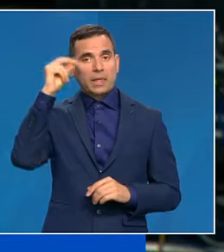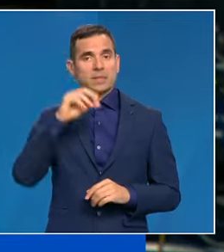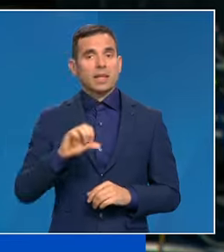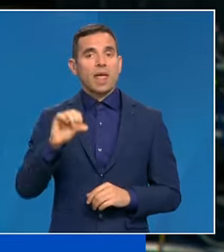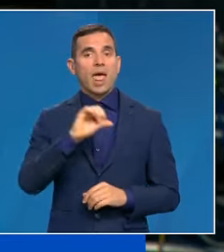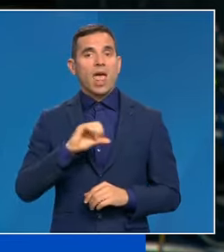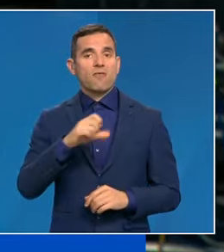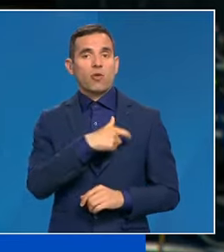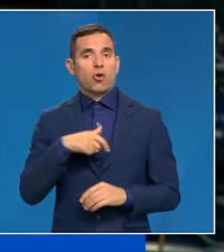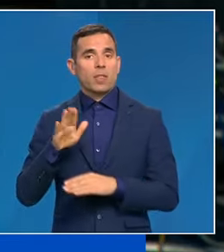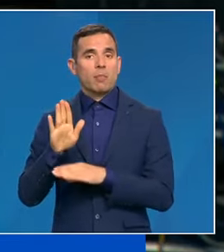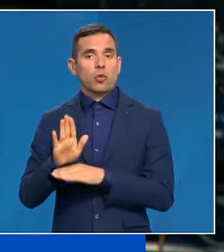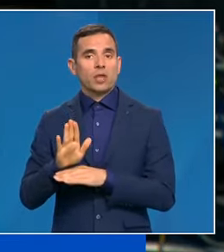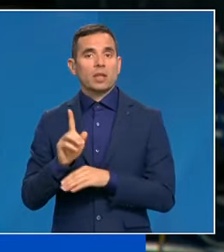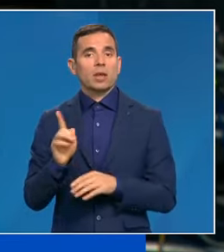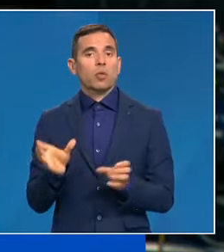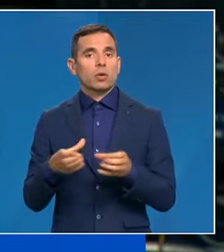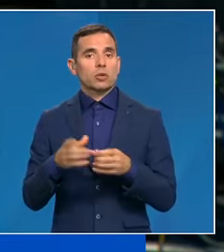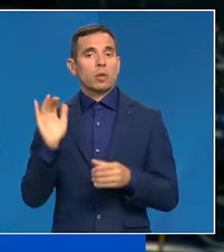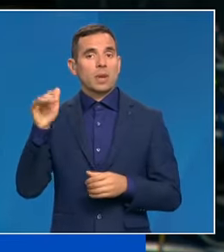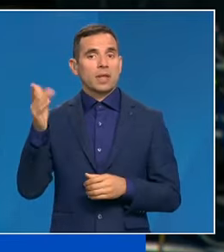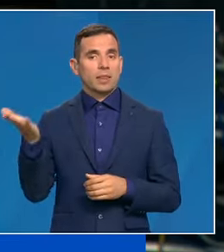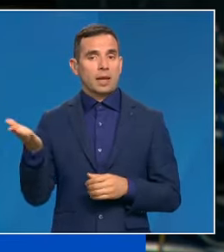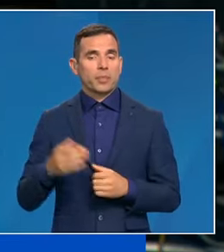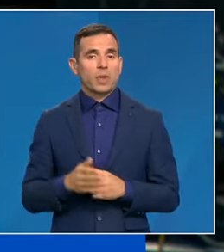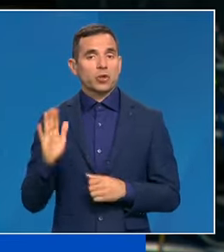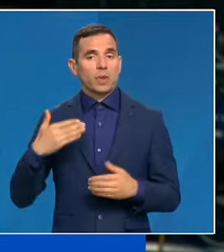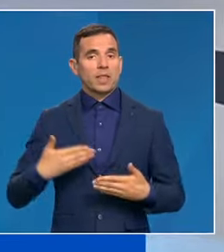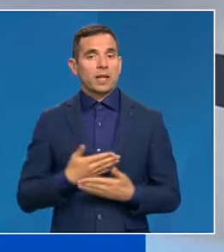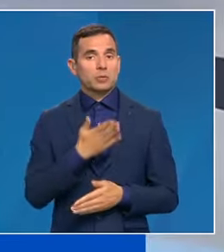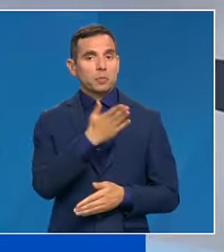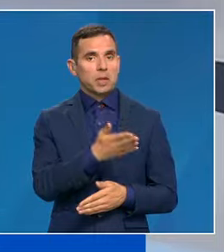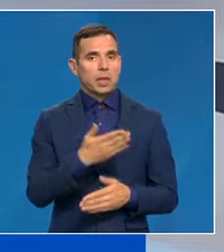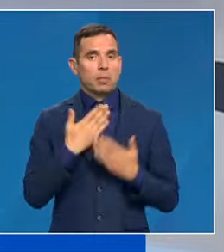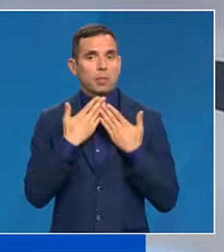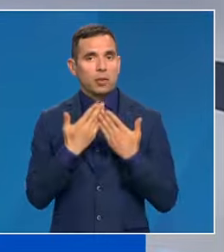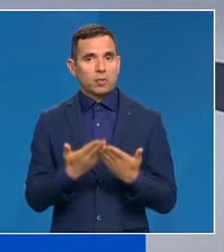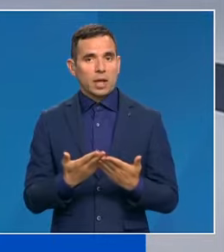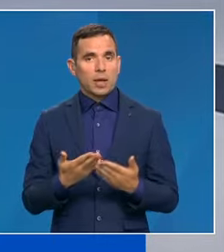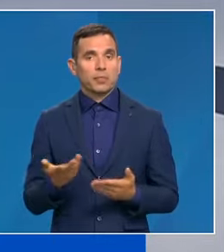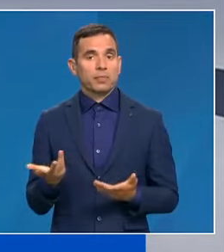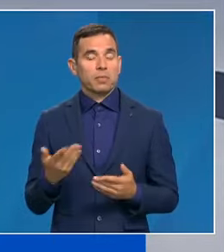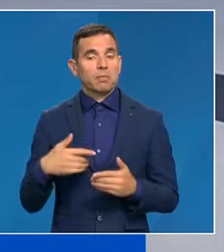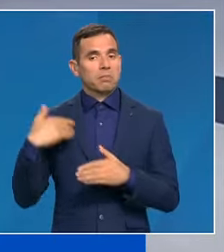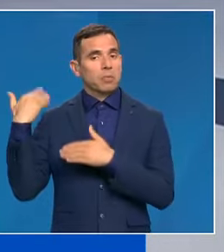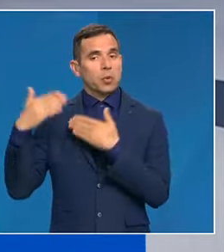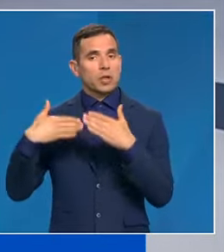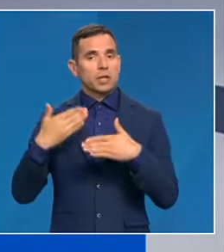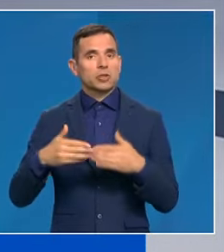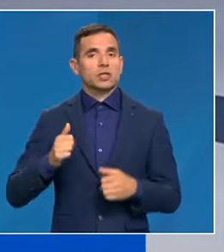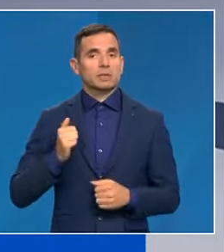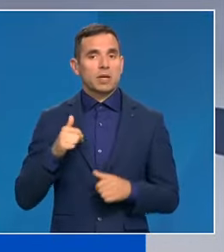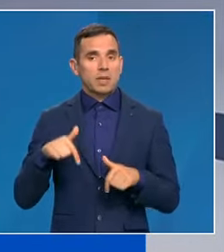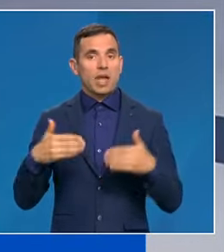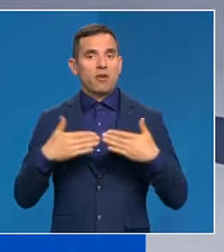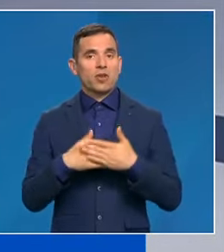кои формации ще бъдат те, така че ни очаквайте съвсем скоро. Ще бъде интересно и при теб. Благодаря ти, Анна Мария Конова. Иначе по традиция ще спазим и тази